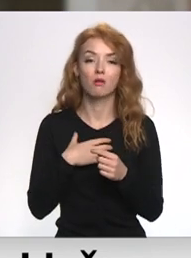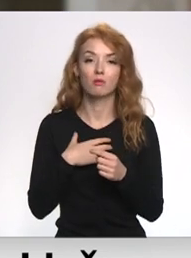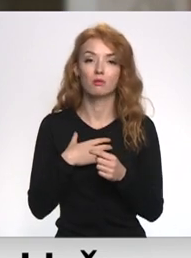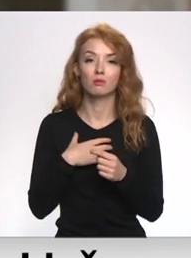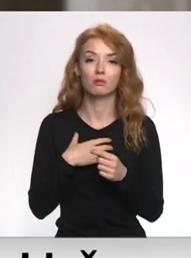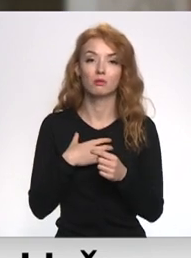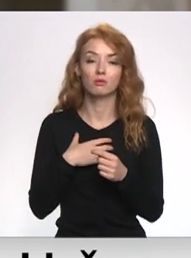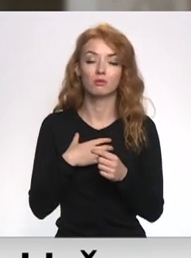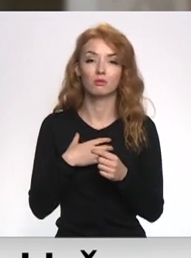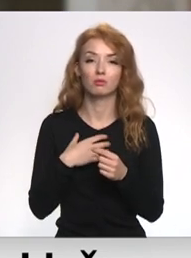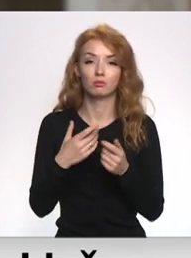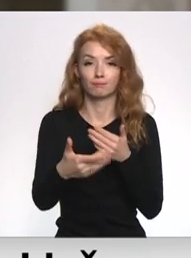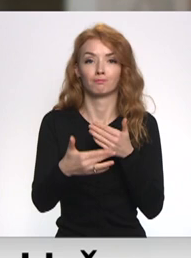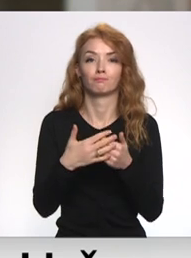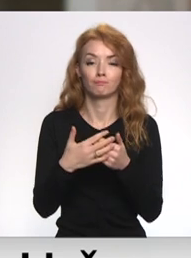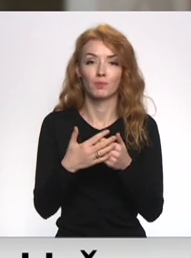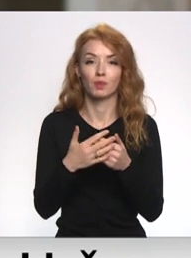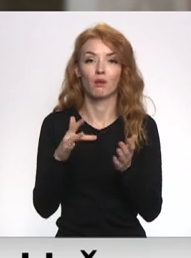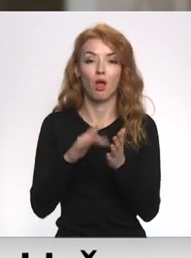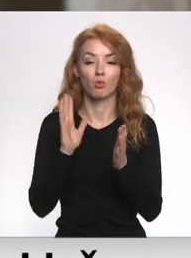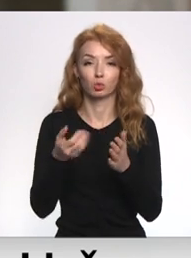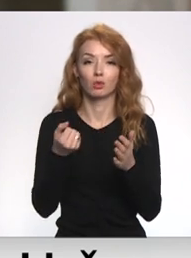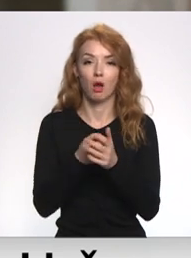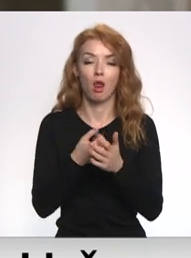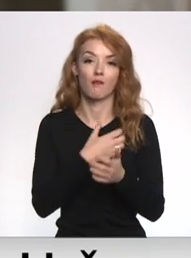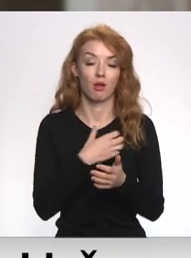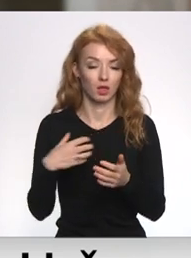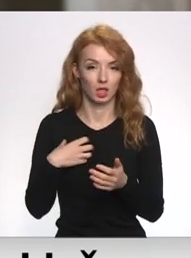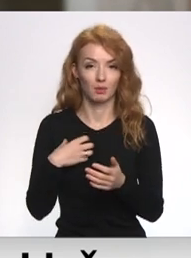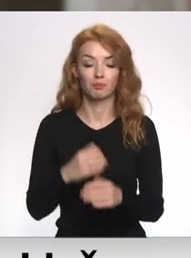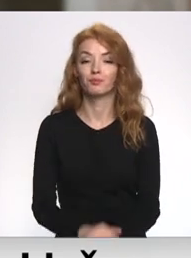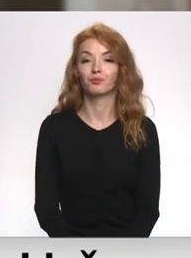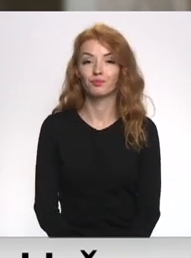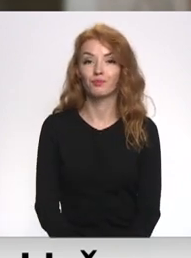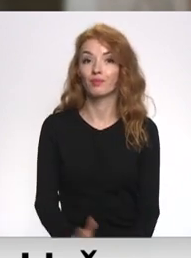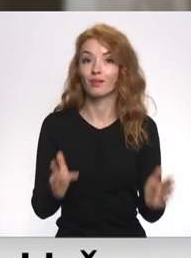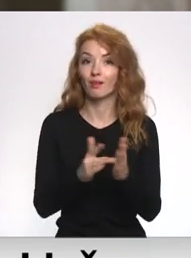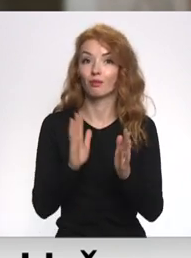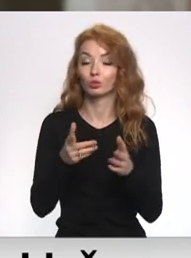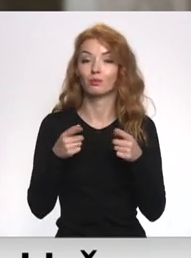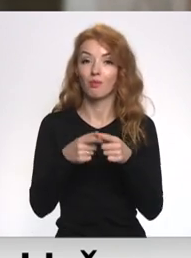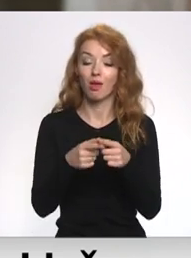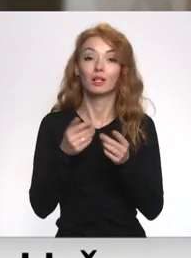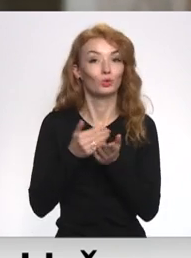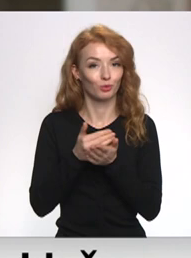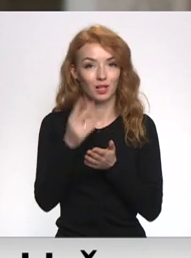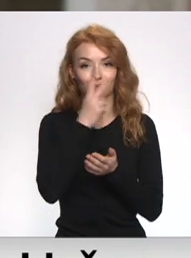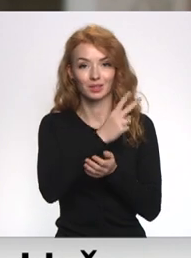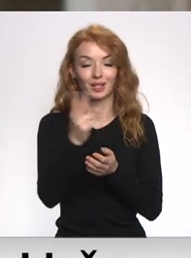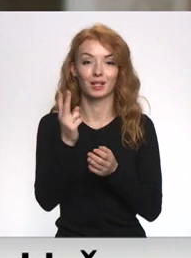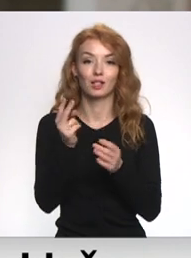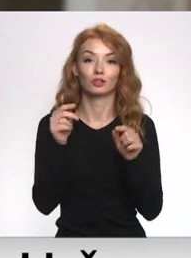teikt, izskatīties pēc topošās valdības deklarācijas. Nu, kādi būs mērķi, turpināsim skatīties